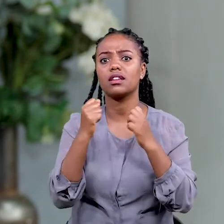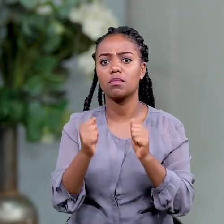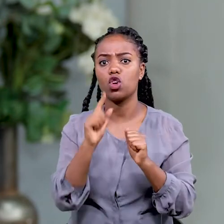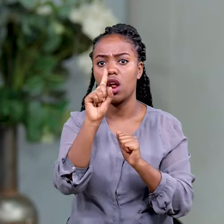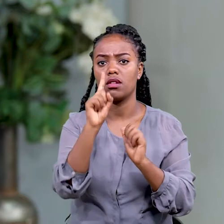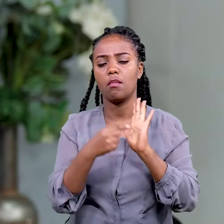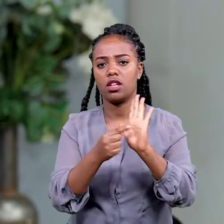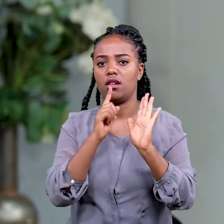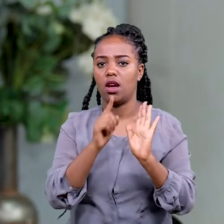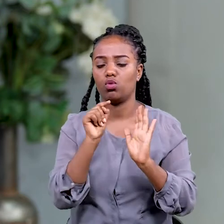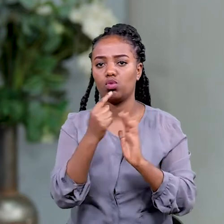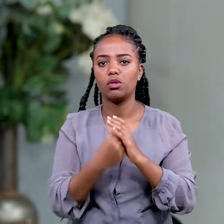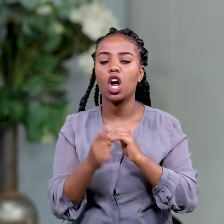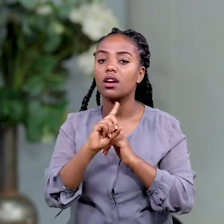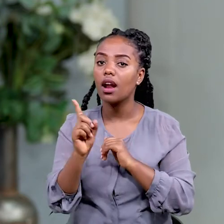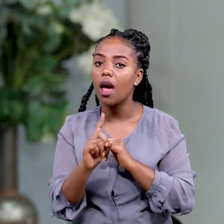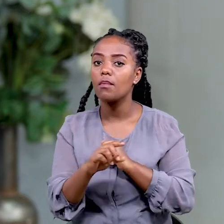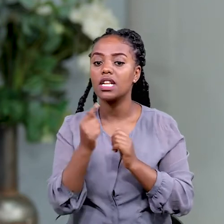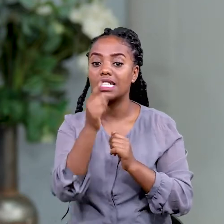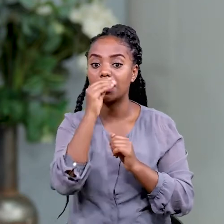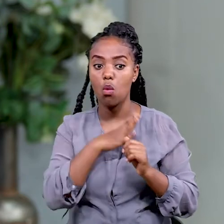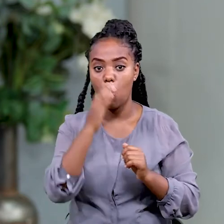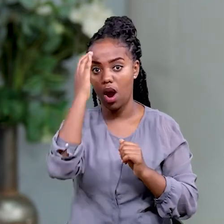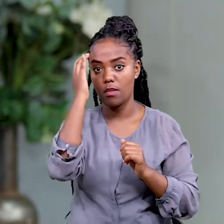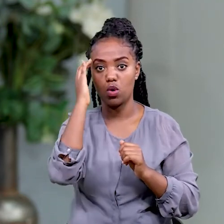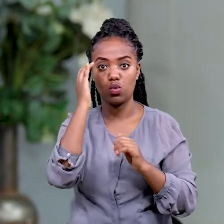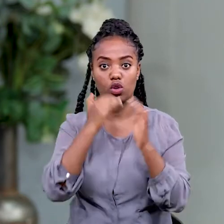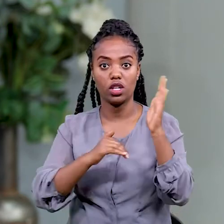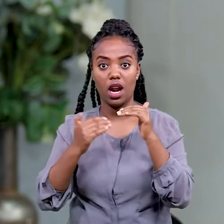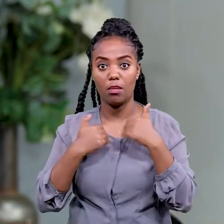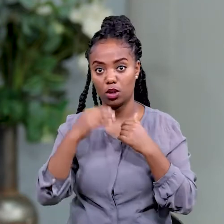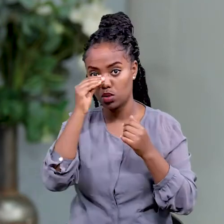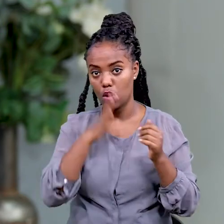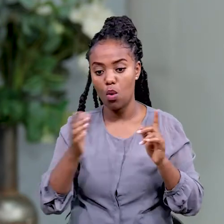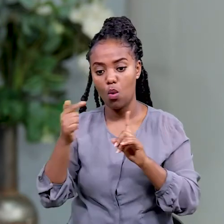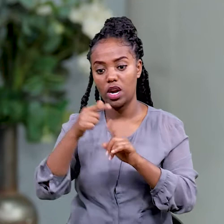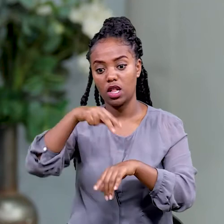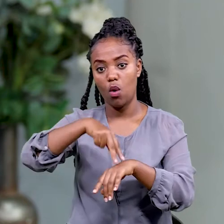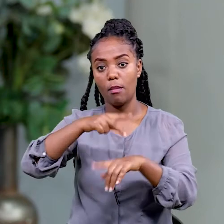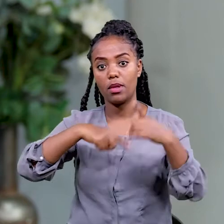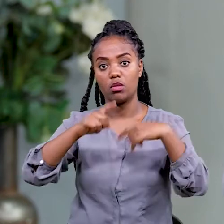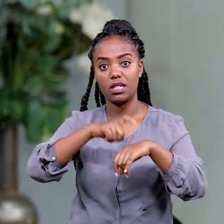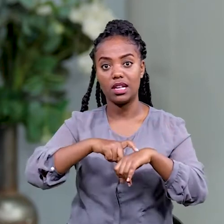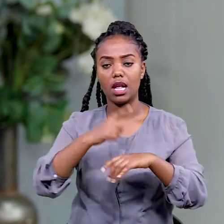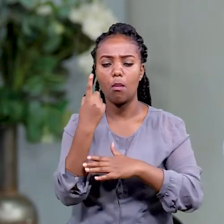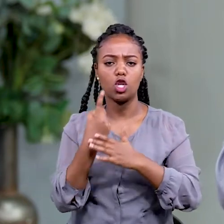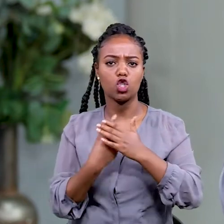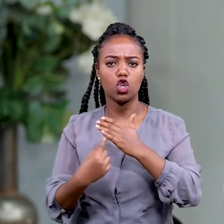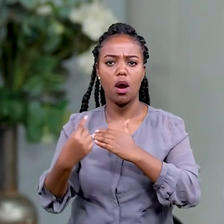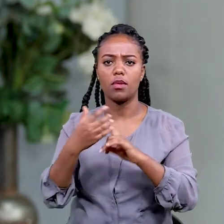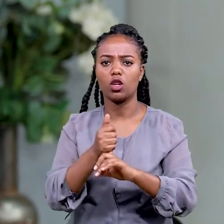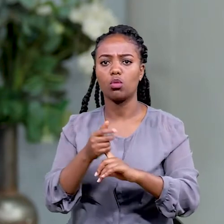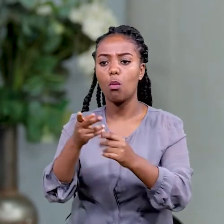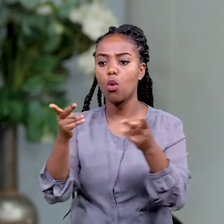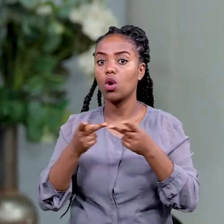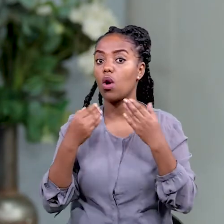ማሳያ ነው። ይሄ ብቻ አይደለም። እነዚህ ሰዎች የአእምሮ ችግር ያለባቸው ሰዎች ወደ ተቋሙ በሚመጡበት ሰዓት ለብቻቸው